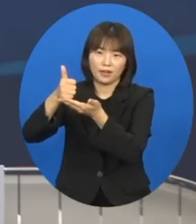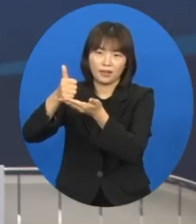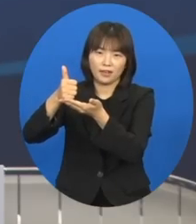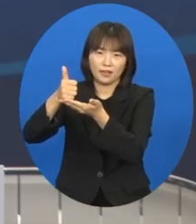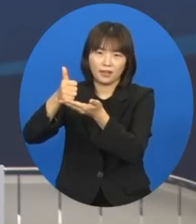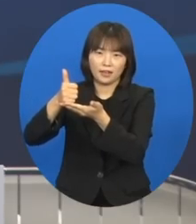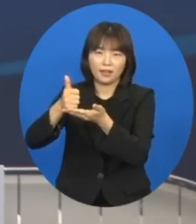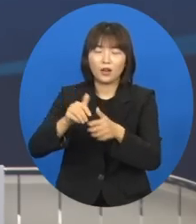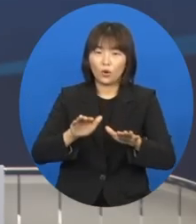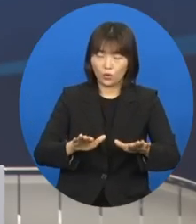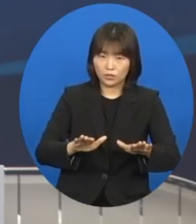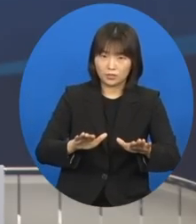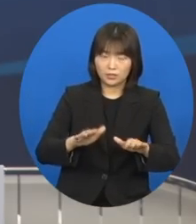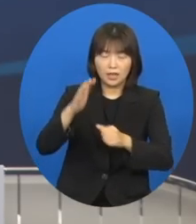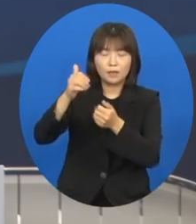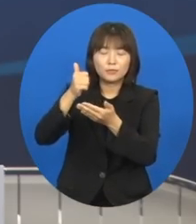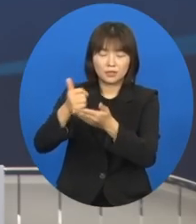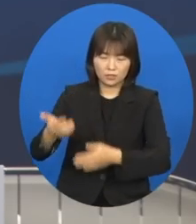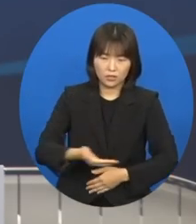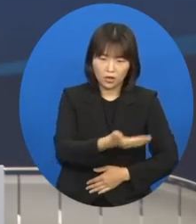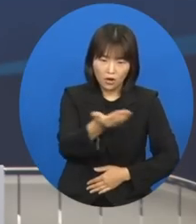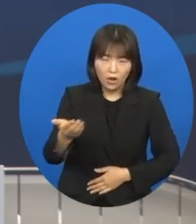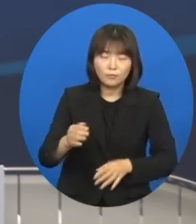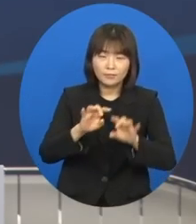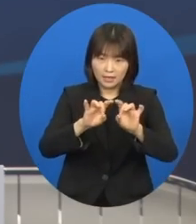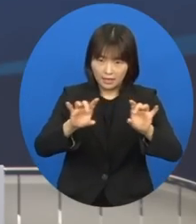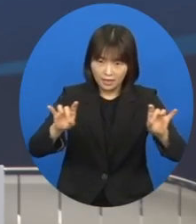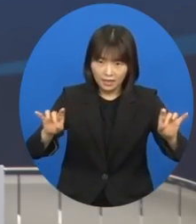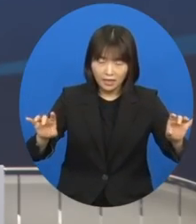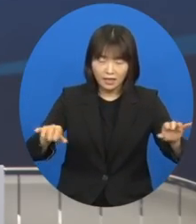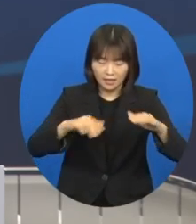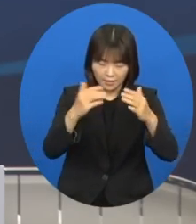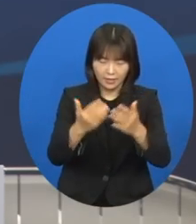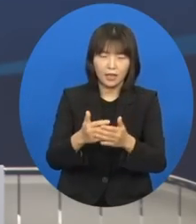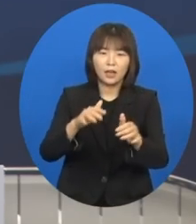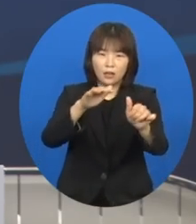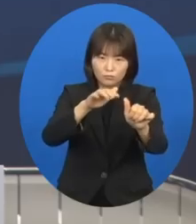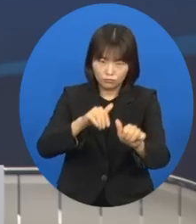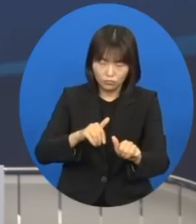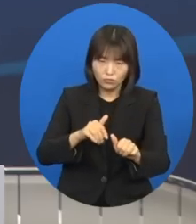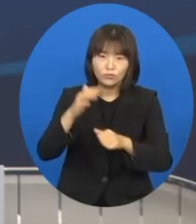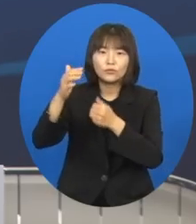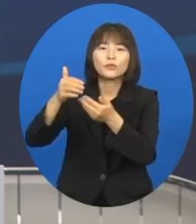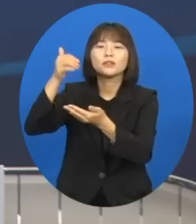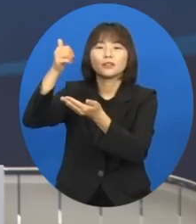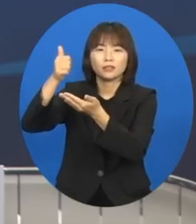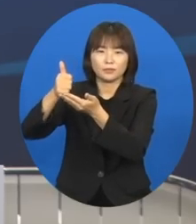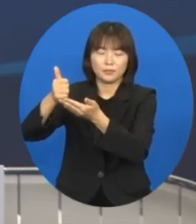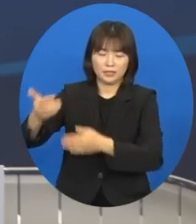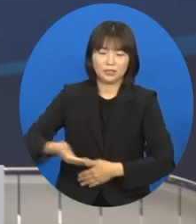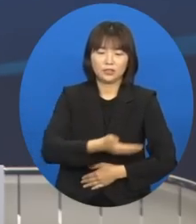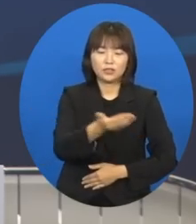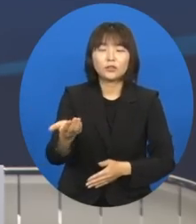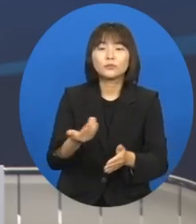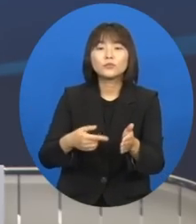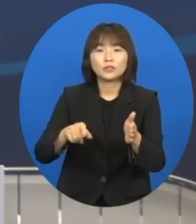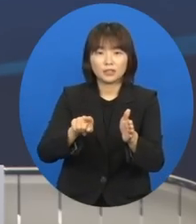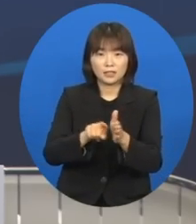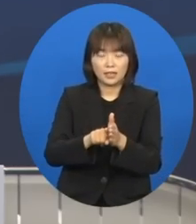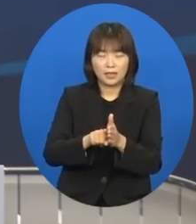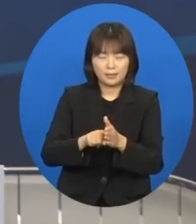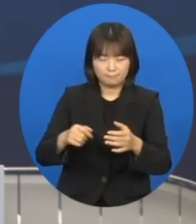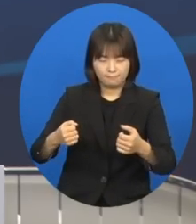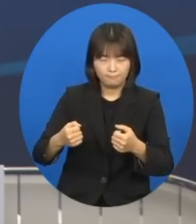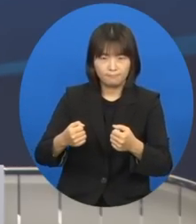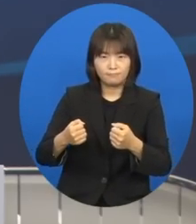자리에 하나님께서 여러분 한 분 한 분을 다 모아주시고 하나님이 여러분들을 위해서 또